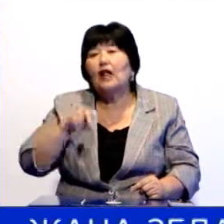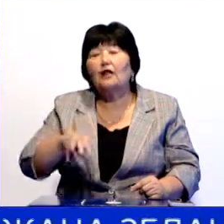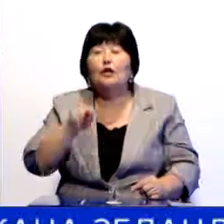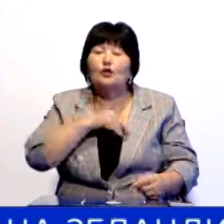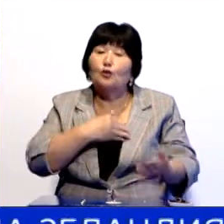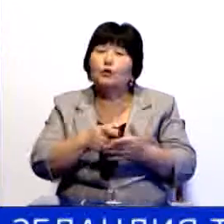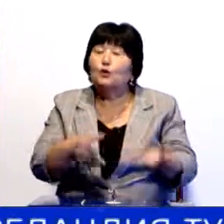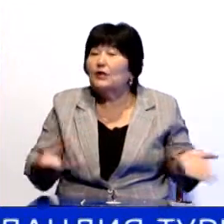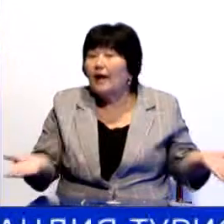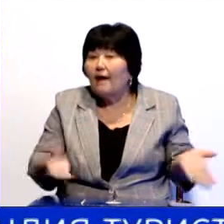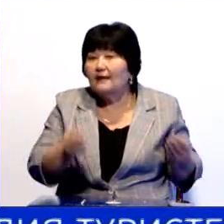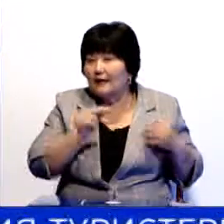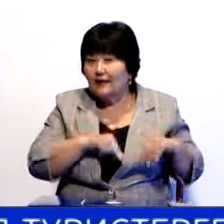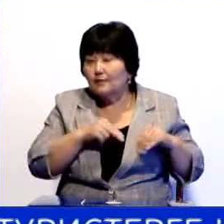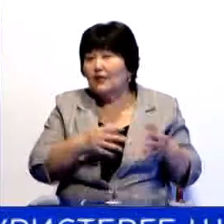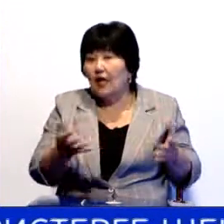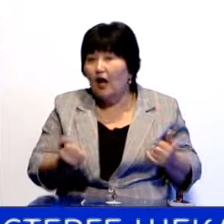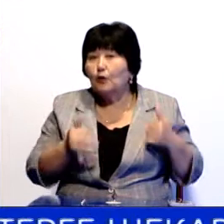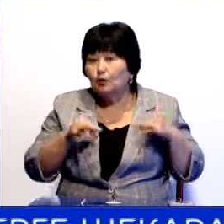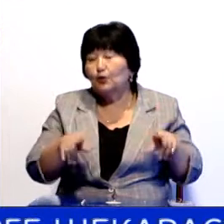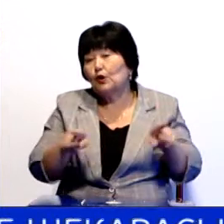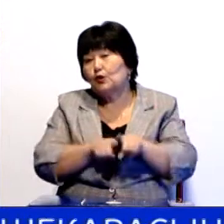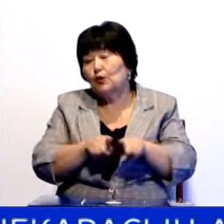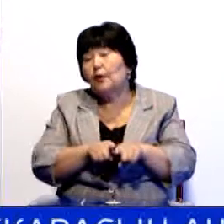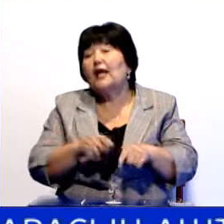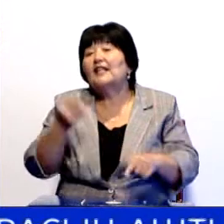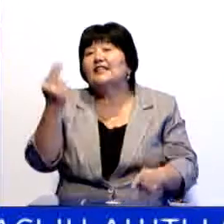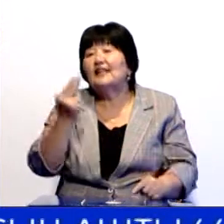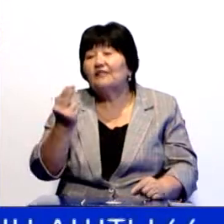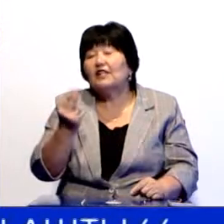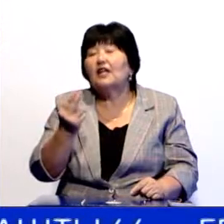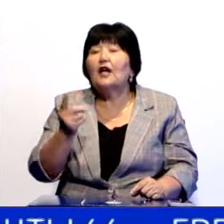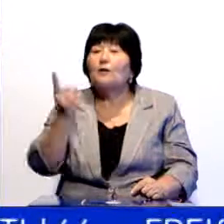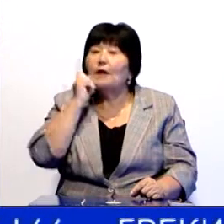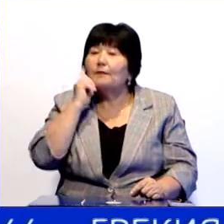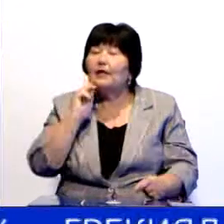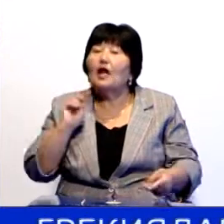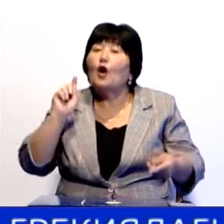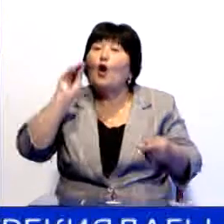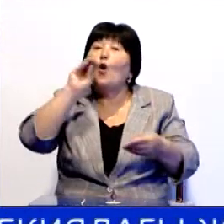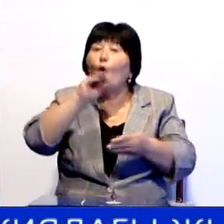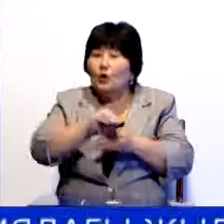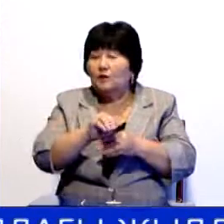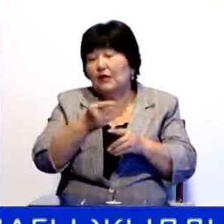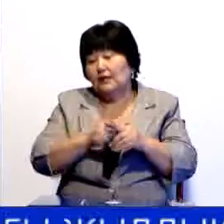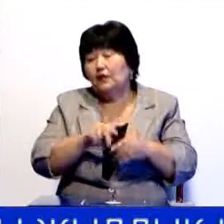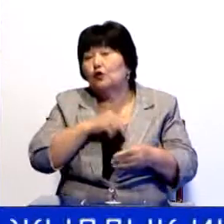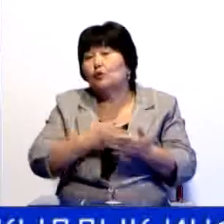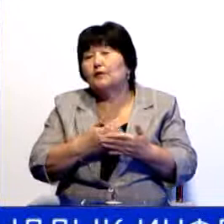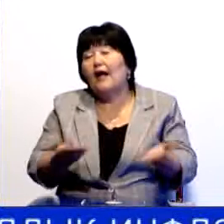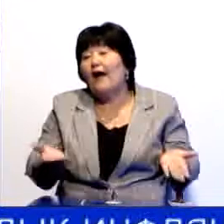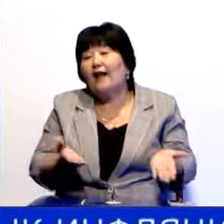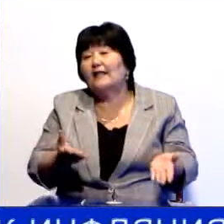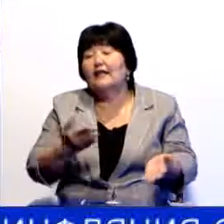ол жерде қандай қызметтерді алу жөнінде, сонымен қатарына цифрлық мобильді қосымшалармен қалай жұмыс жасап, ол жерде қызметтерді